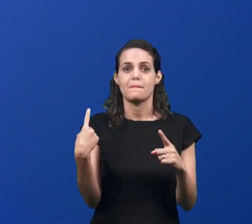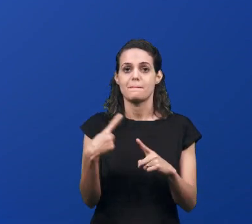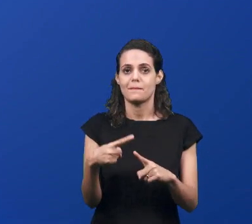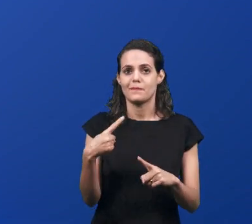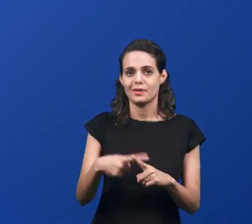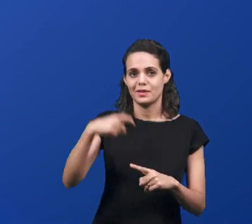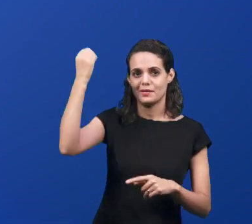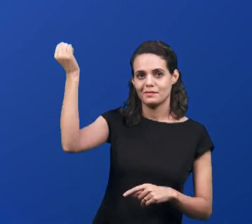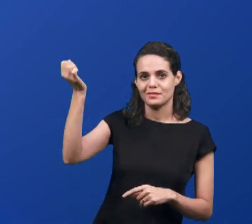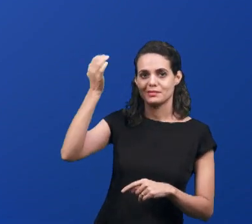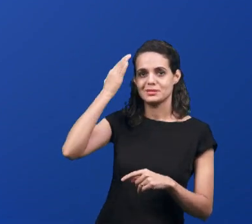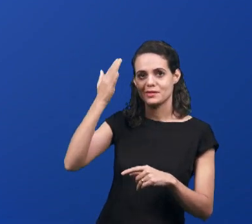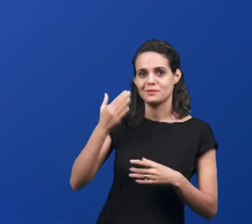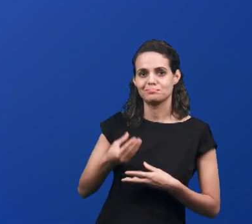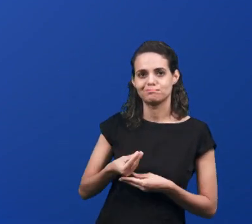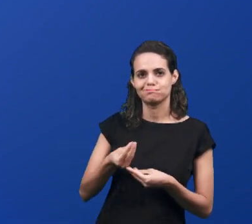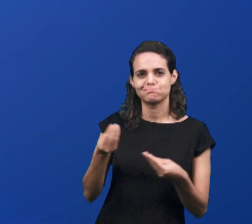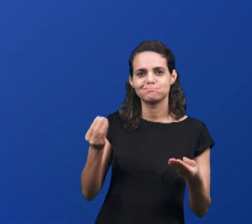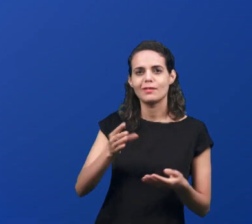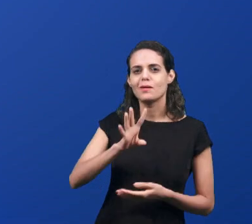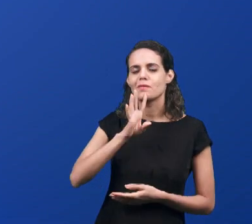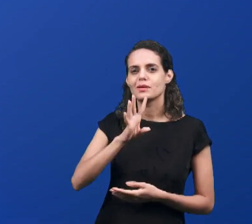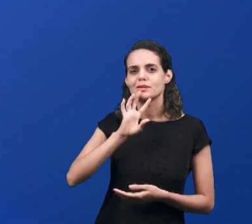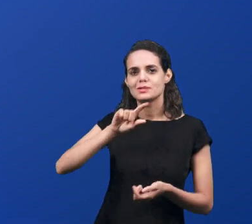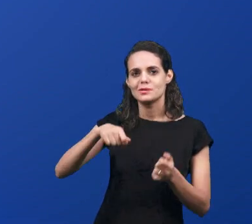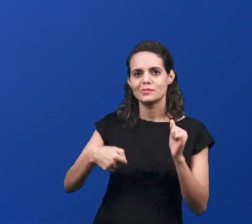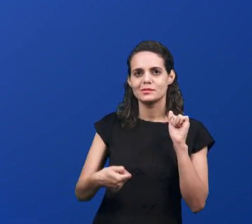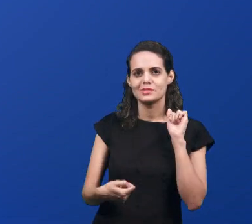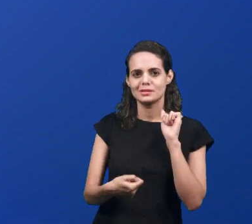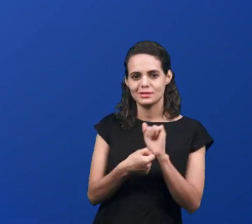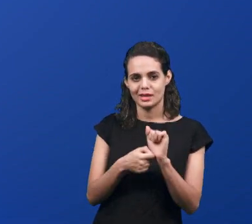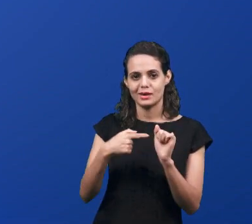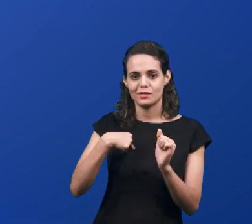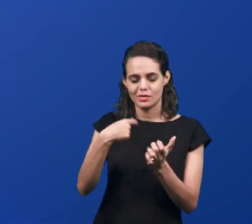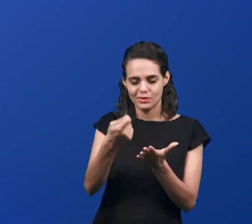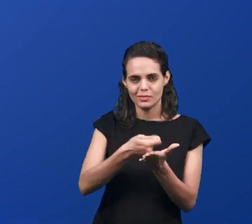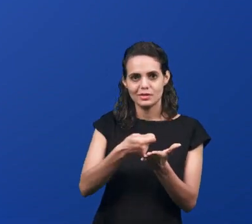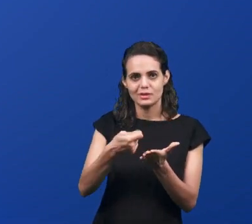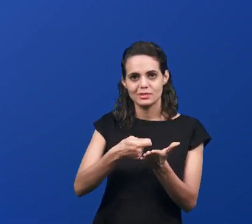une révélation m'a été donné à connaître le mystère, selon